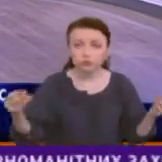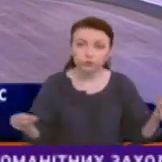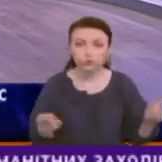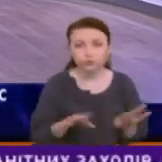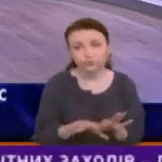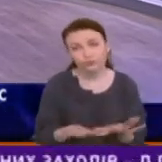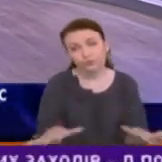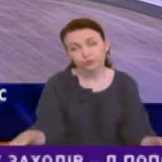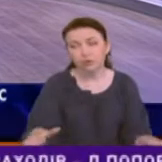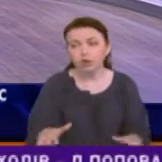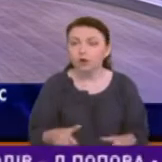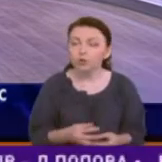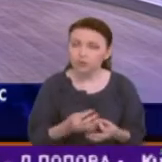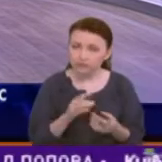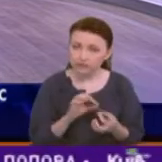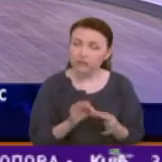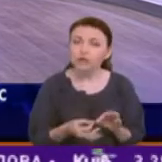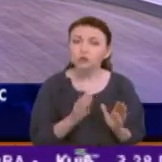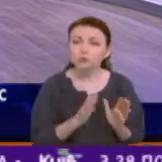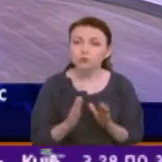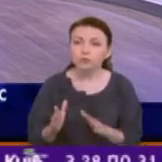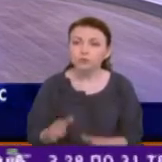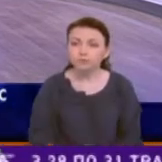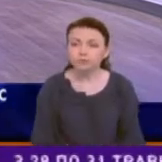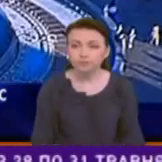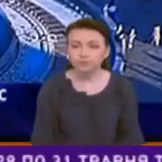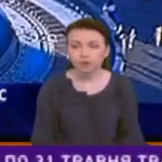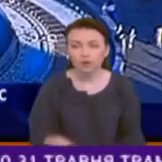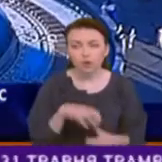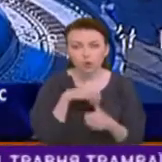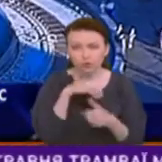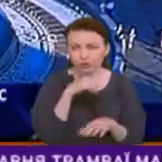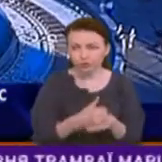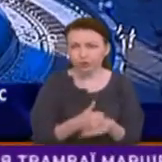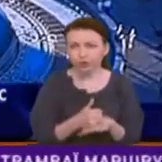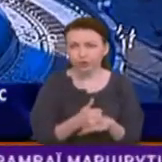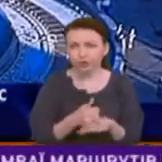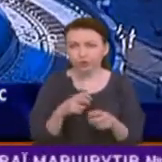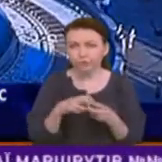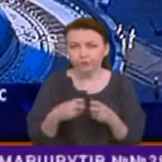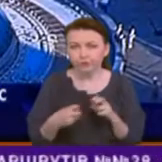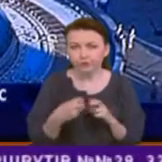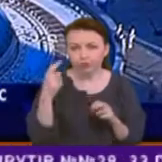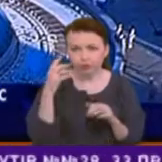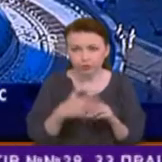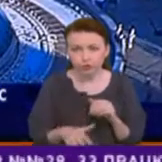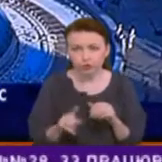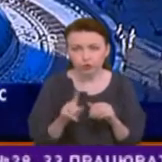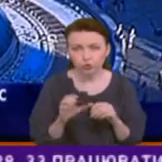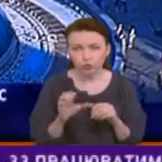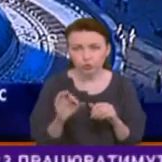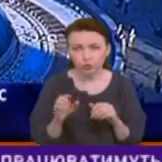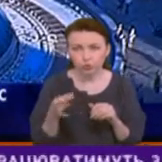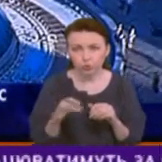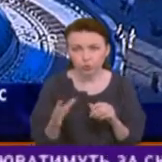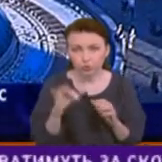у нас тепер складна структура. Так, тепер умовно очільник цієї інституції на Франківщині розуміє, що собор не в нього.